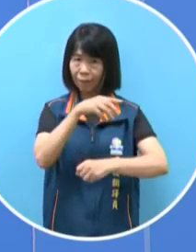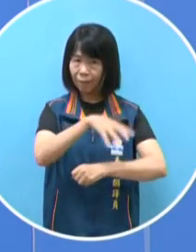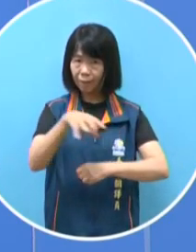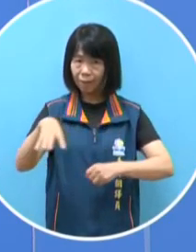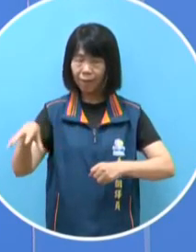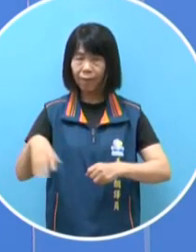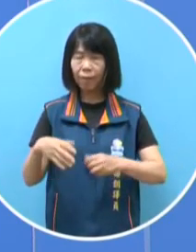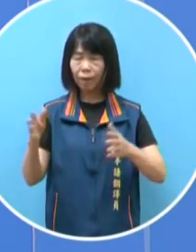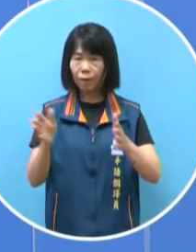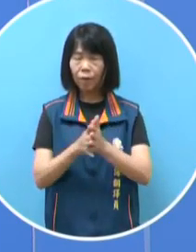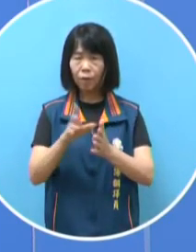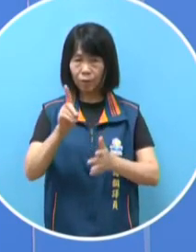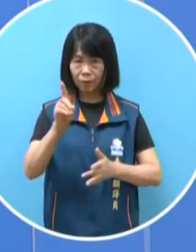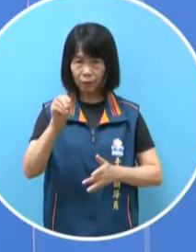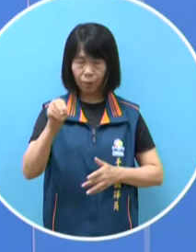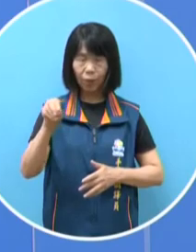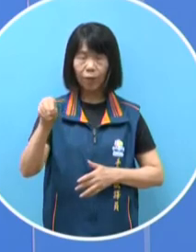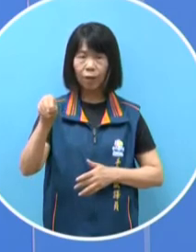共接种了